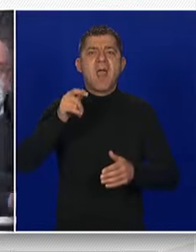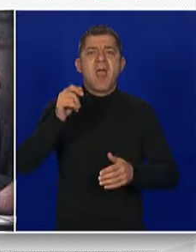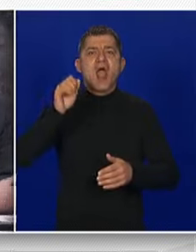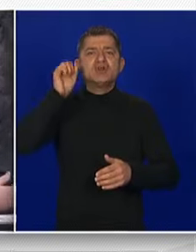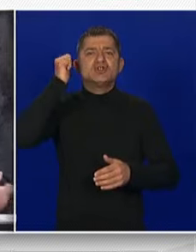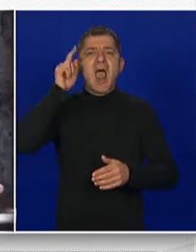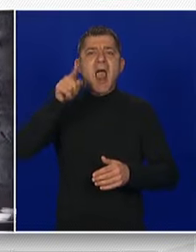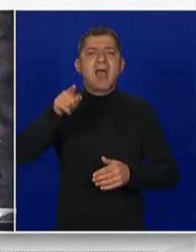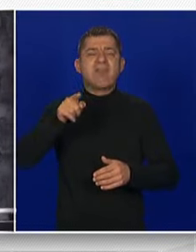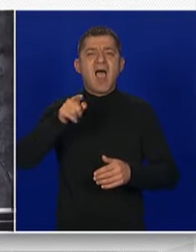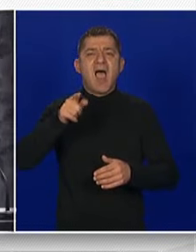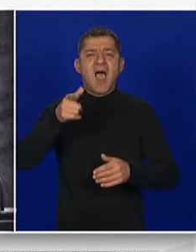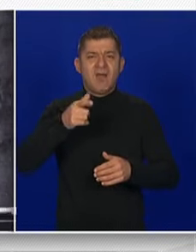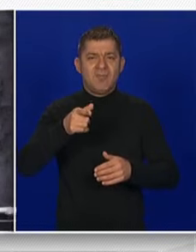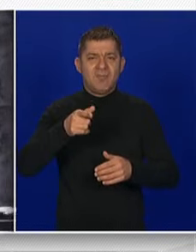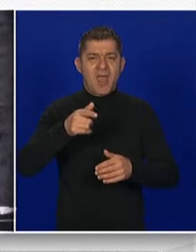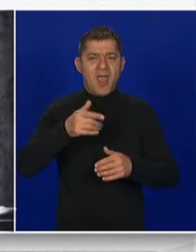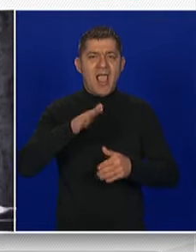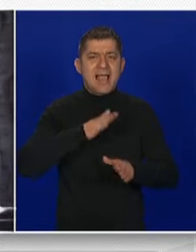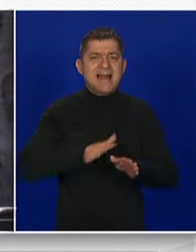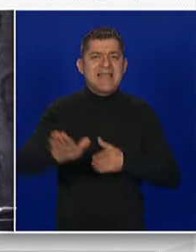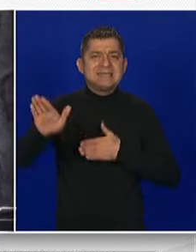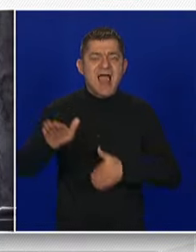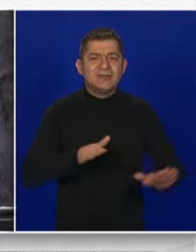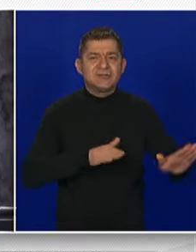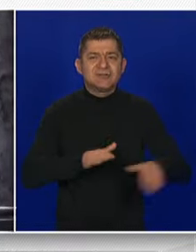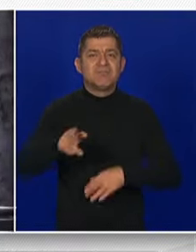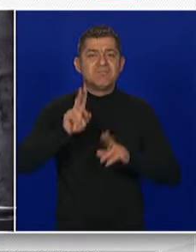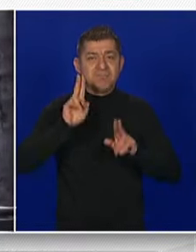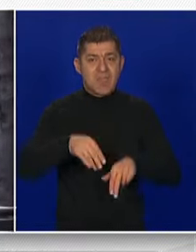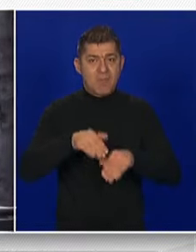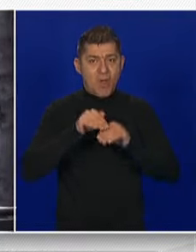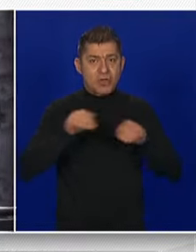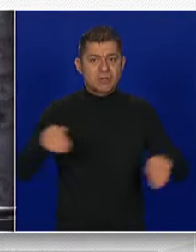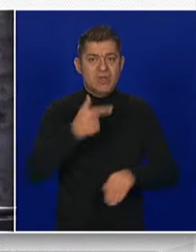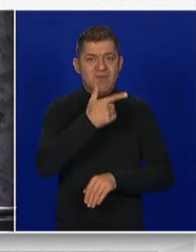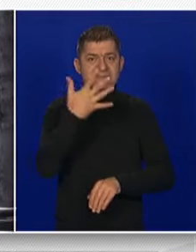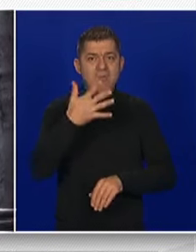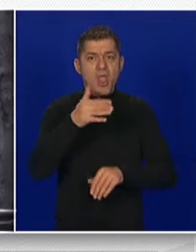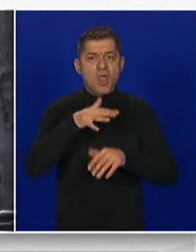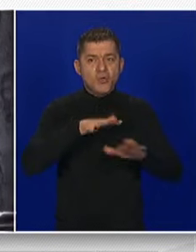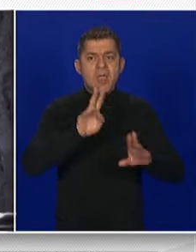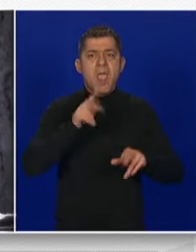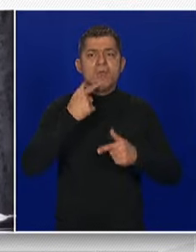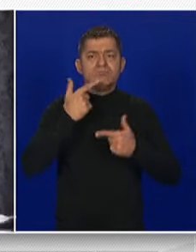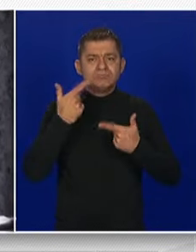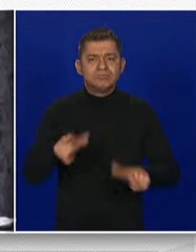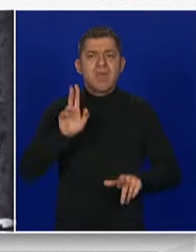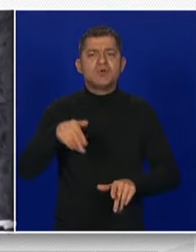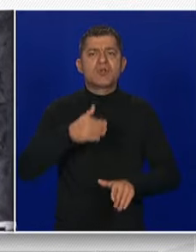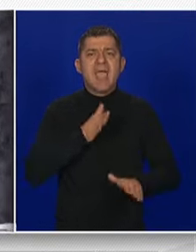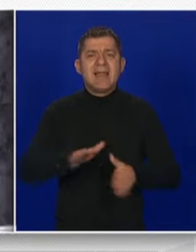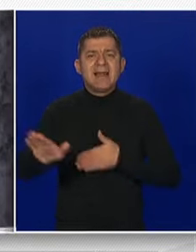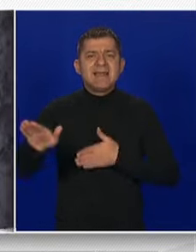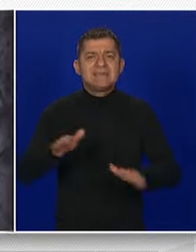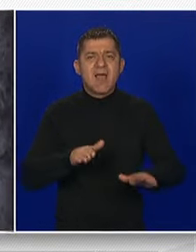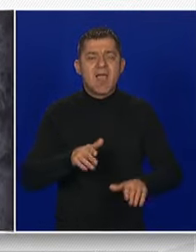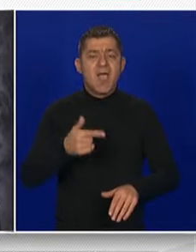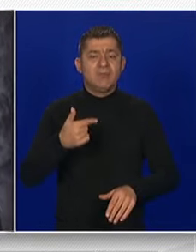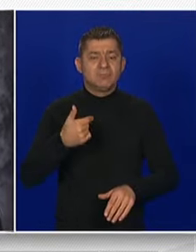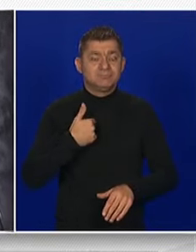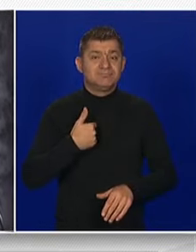jako veliko. Mi imamo tamo, dakle, isto ograničenje od 25 ljudi koji mogu klizati. E sad, mislim, ja bi najradi da ne